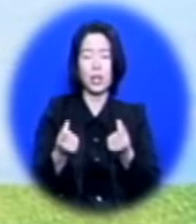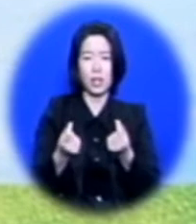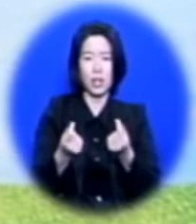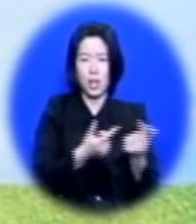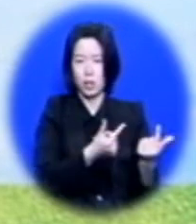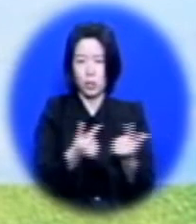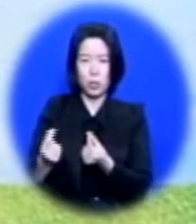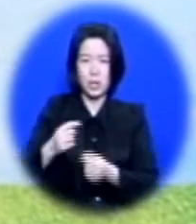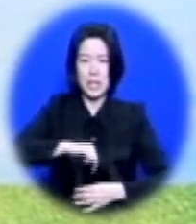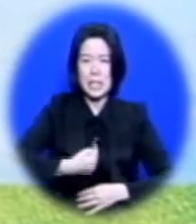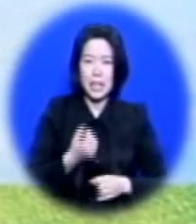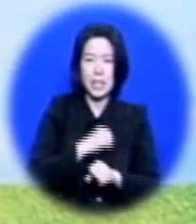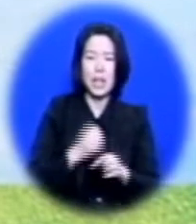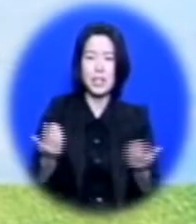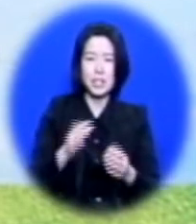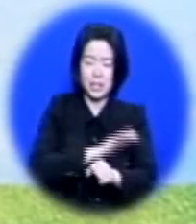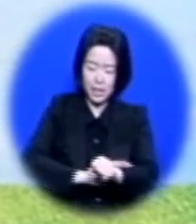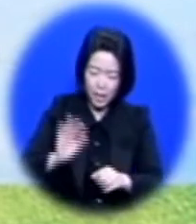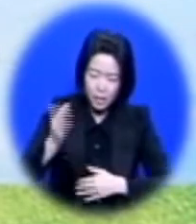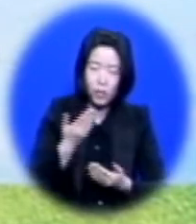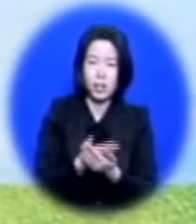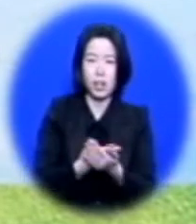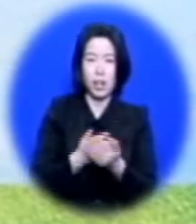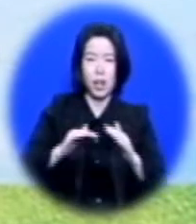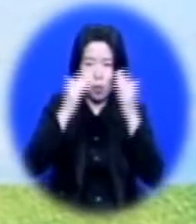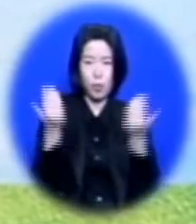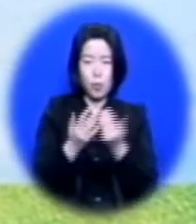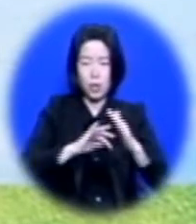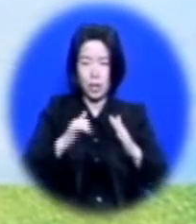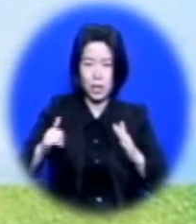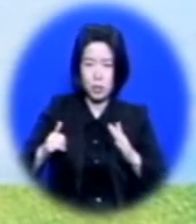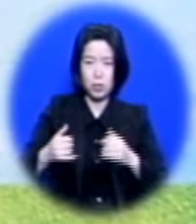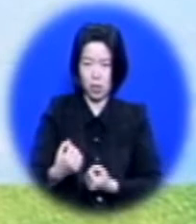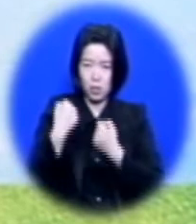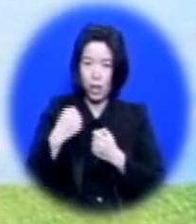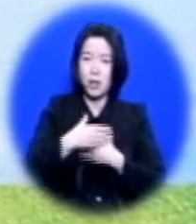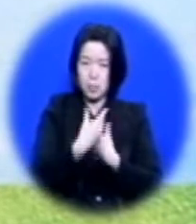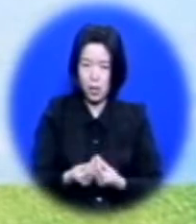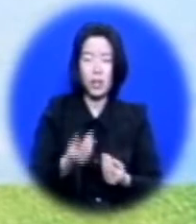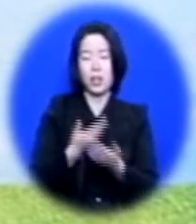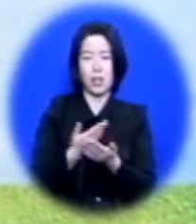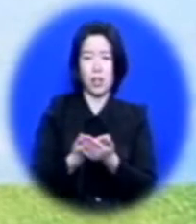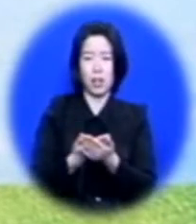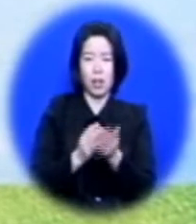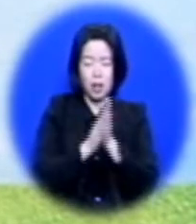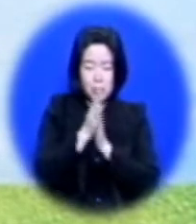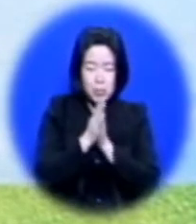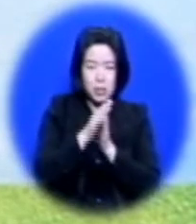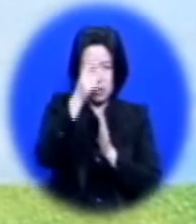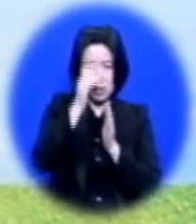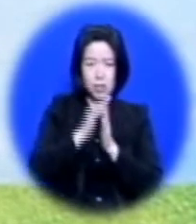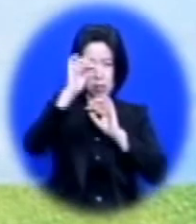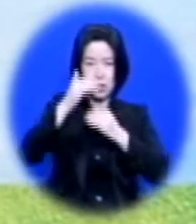자기 하는일 잘 되게 해 달라 온가족 다 건강하게 해 달라 편안하게 해 달라 비등 어는 다 똑같이 그걸